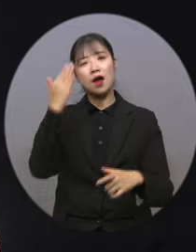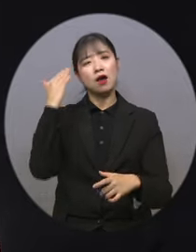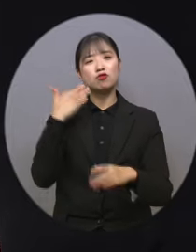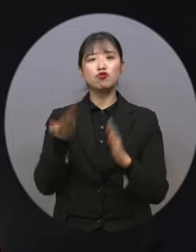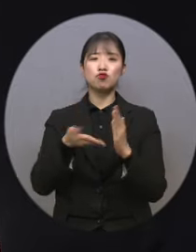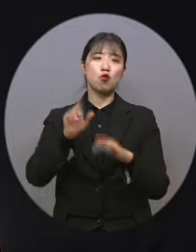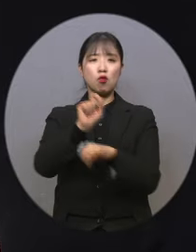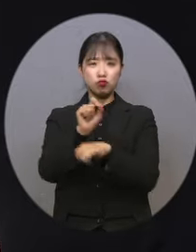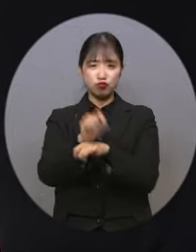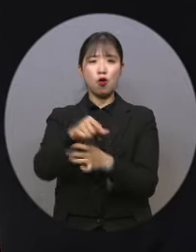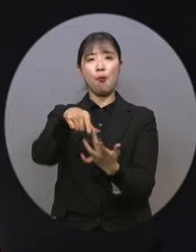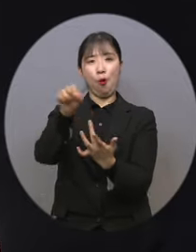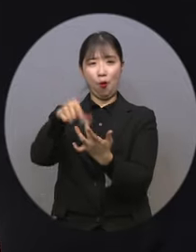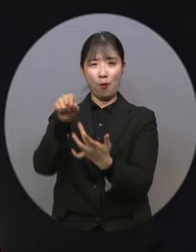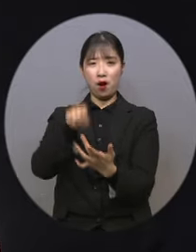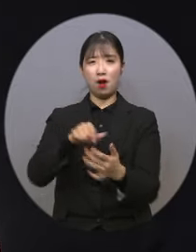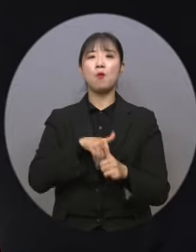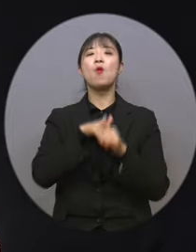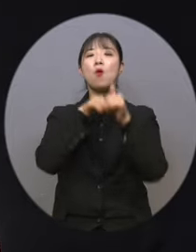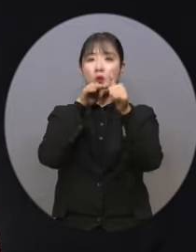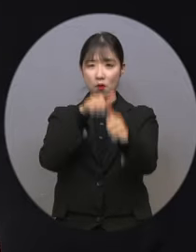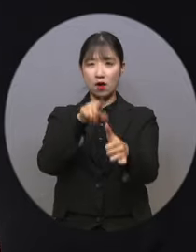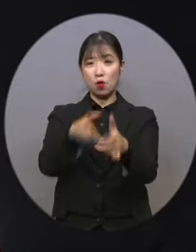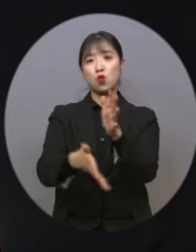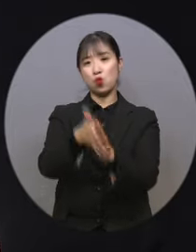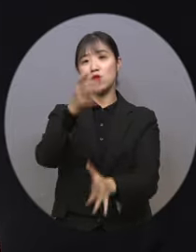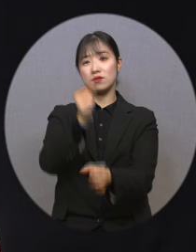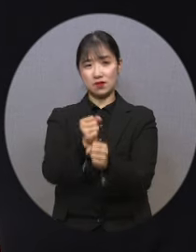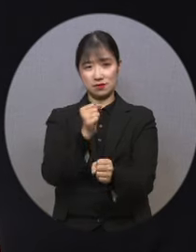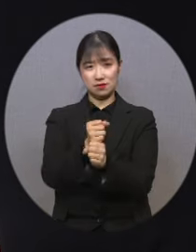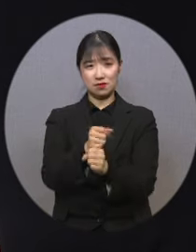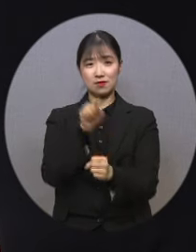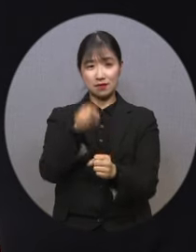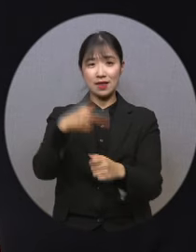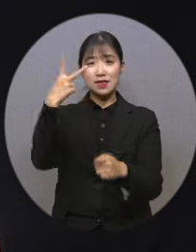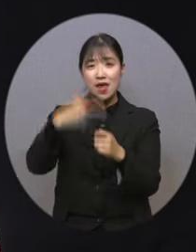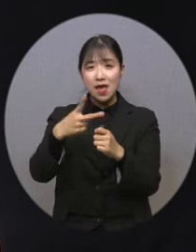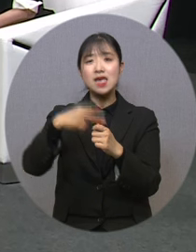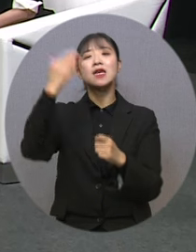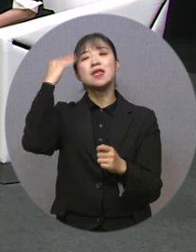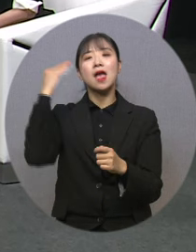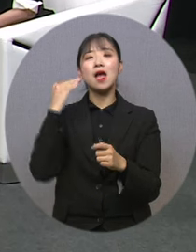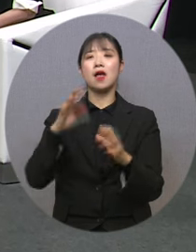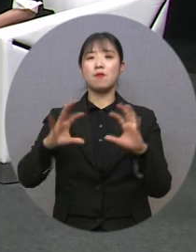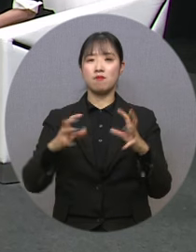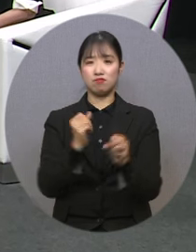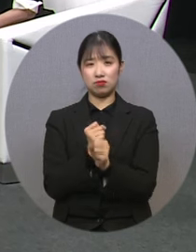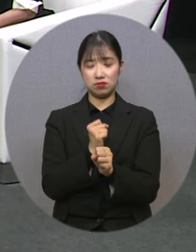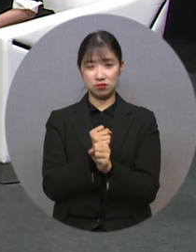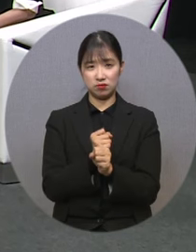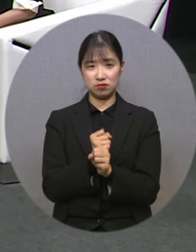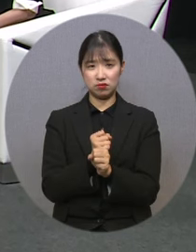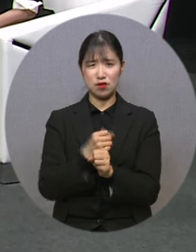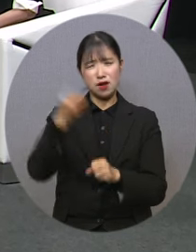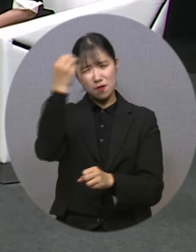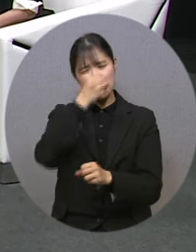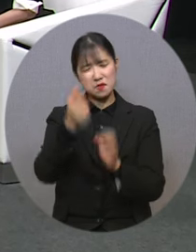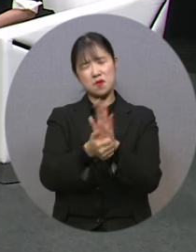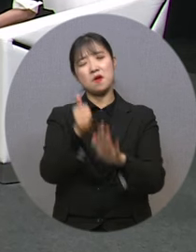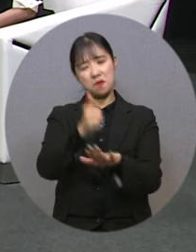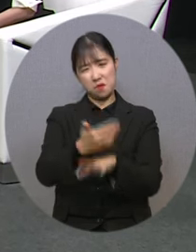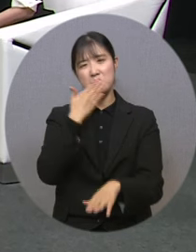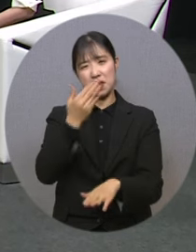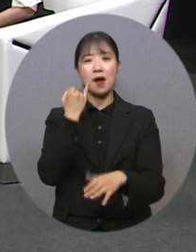만큼을 또 뽑아 뽑아서 보다 보내 갖고 도시를 만들어 거기에 제이의 대한민국을 만듭니다 어마어마하게 성공합니다